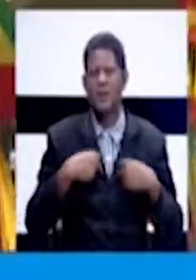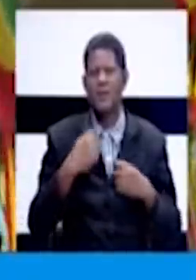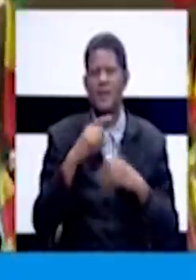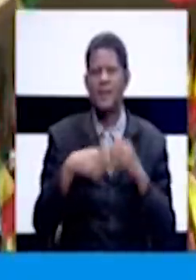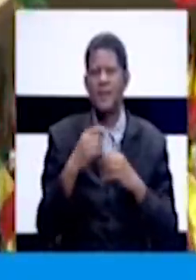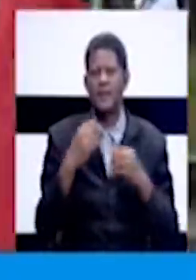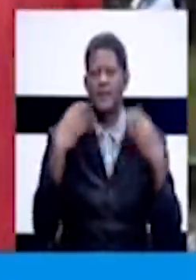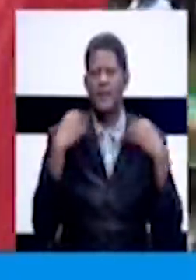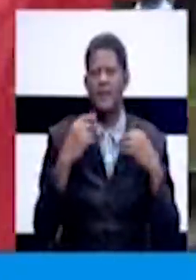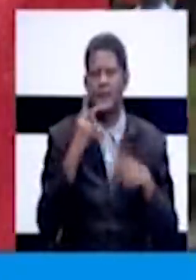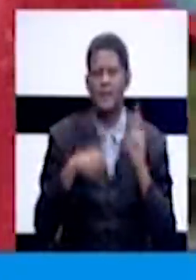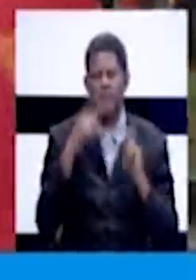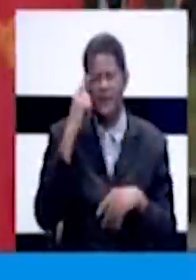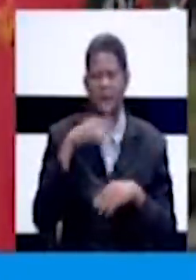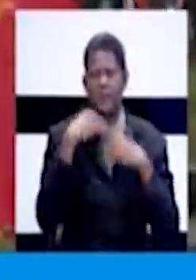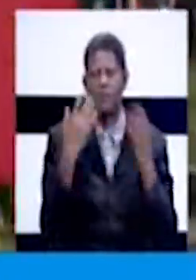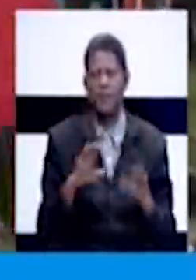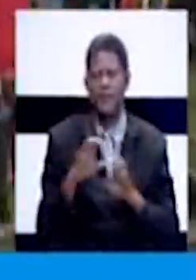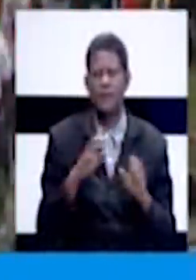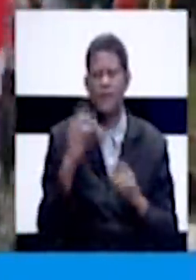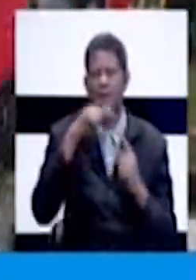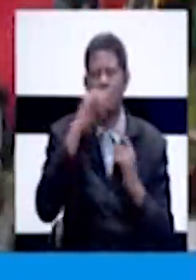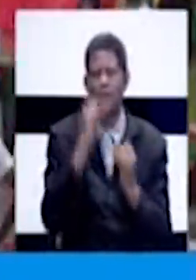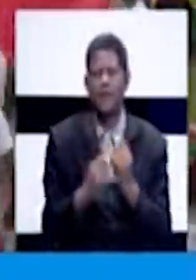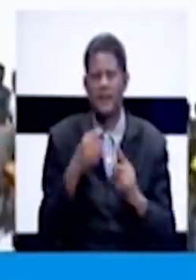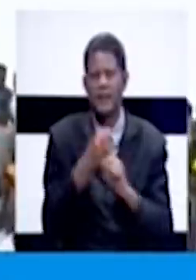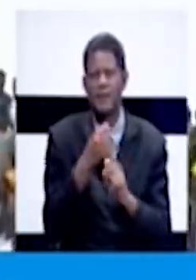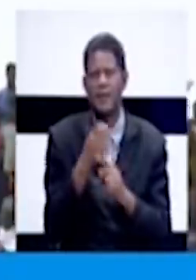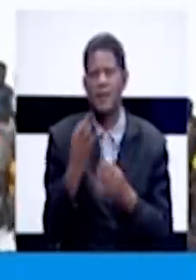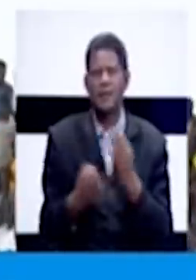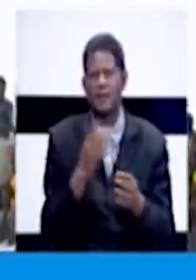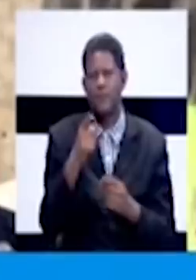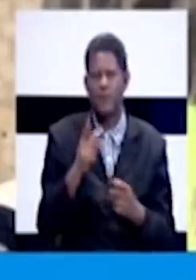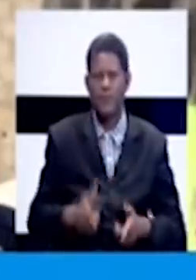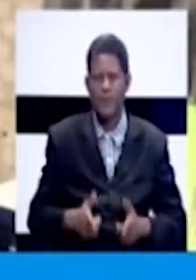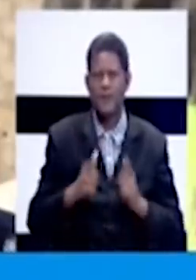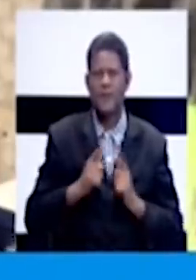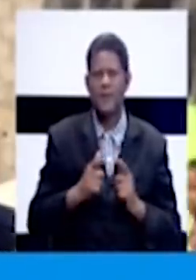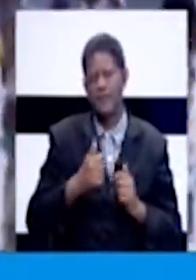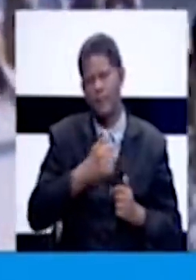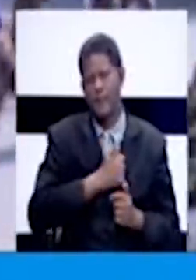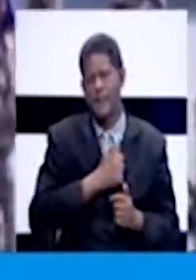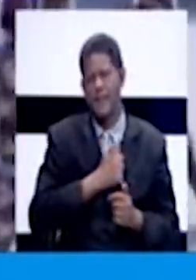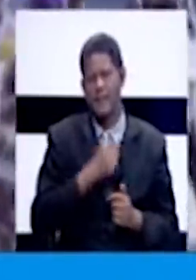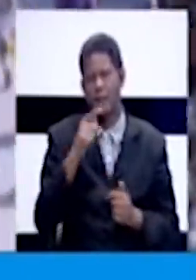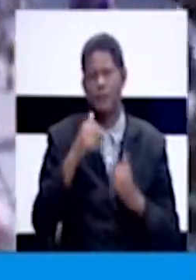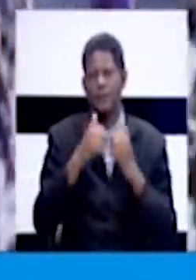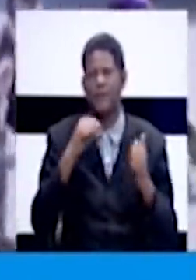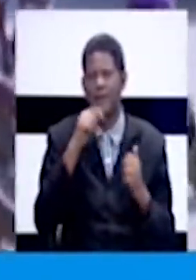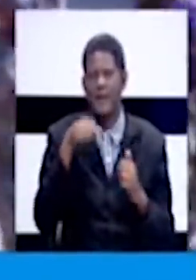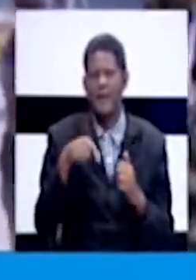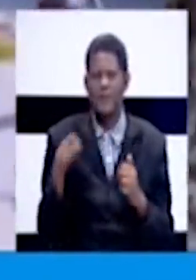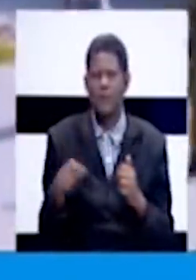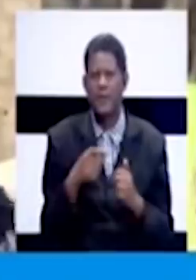ህዝቢ ትግራይ መስዋእቲ ከም ዝገብርዋን ክሳብ መወዳእታ ከም ዝቃለሱን ሓቢሮም እቶም ነበርቲ ኣነበበከሎ ሄዚ ኣቶም ኣይፍለዩ ኣብዚ ኮይነ